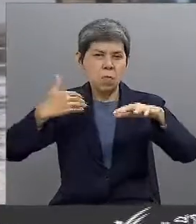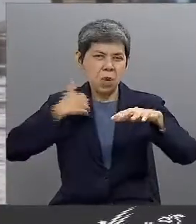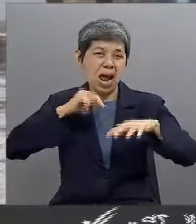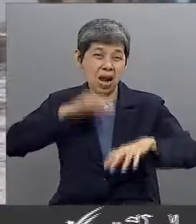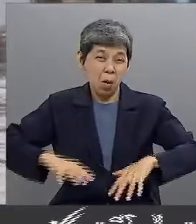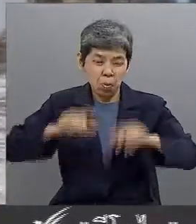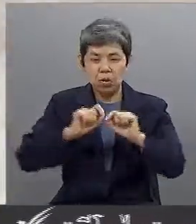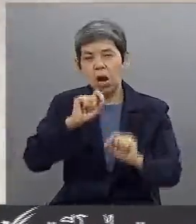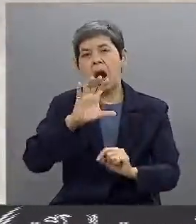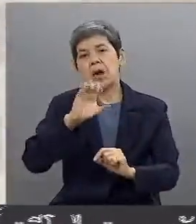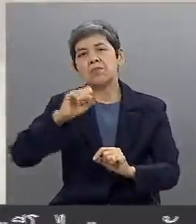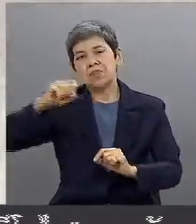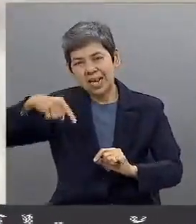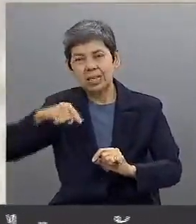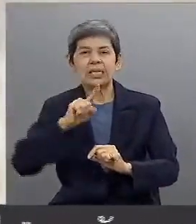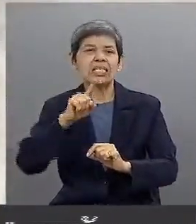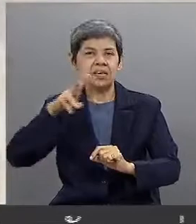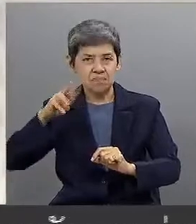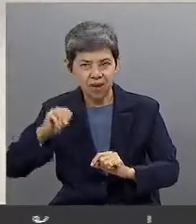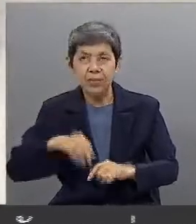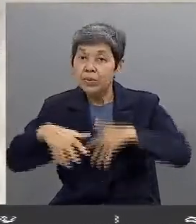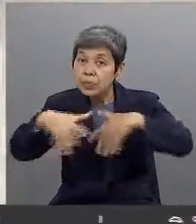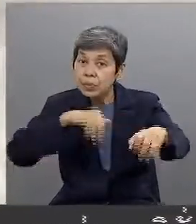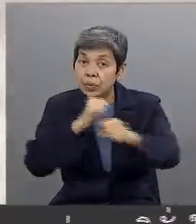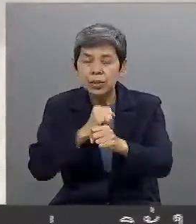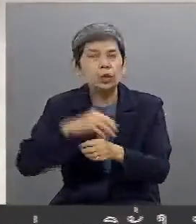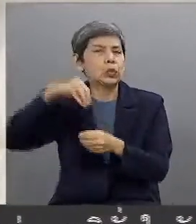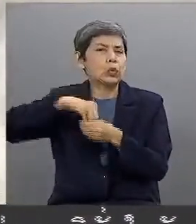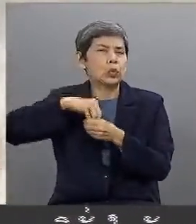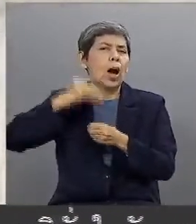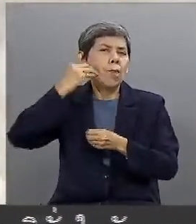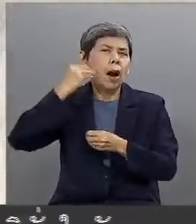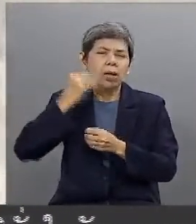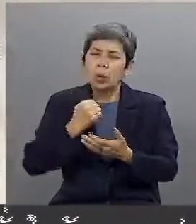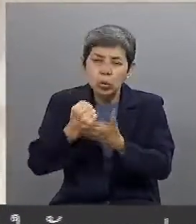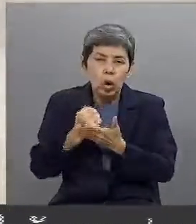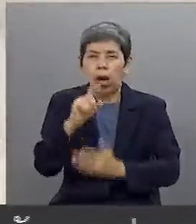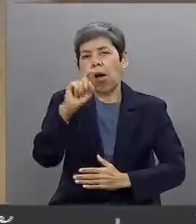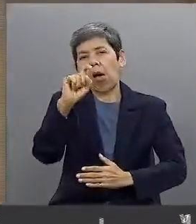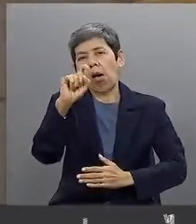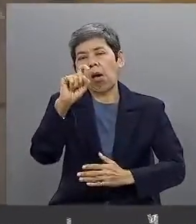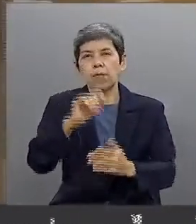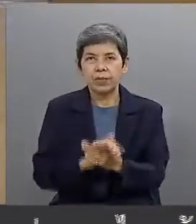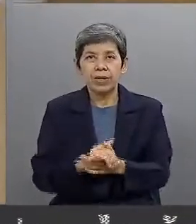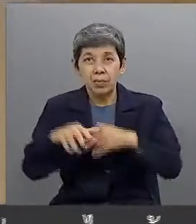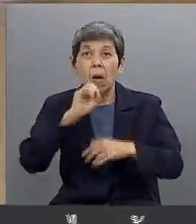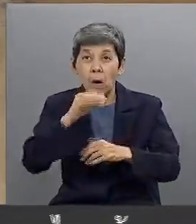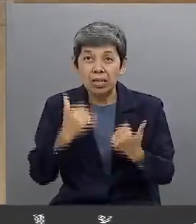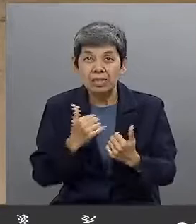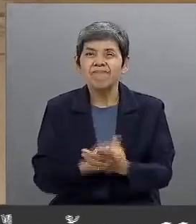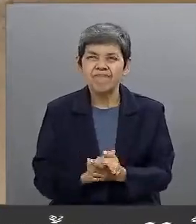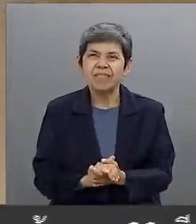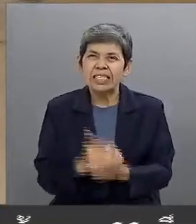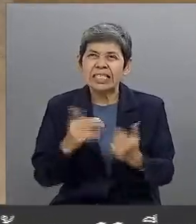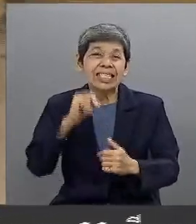ติเมตรถึง1เมตรชาวบ้านหลายคนยังติดอยู่ในบ้านเพราะว่าการช่วยเหลือยังเข้าไม่ถึงชาวบ้านบอกตรงกันนะคะว่าน้ำป่าจ